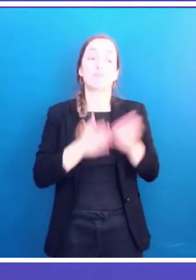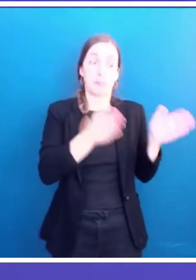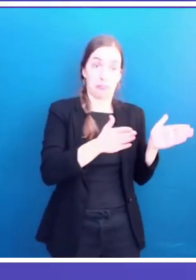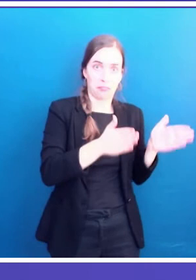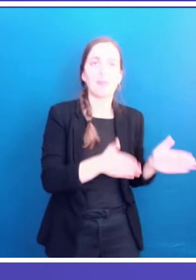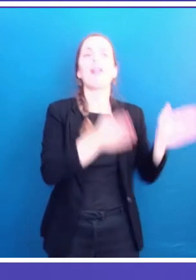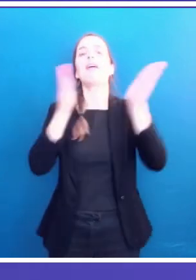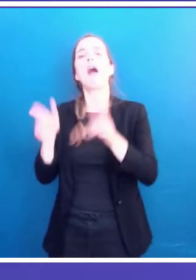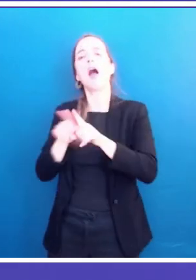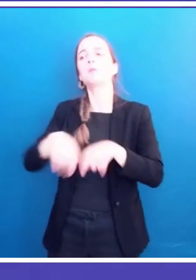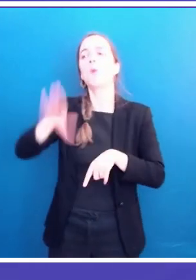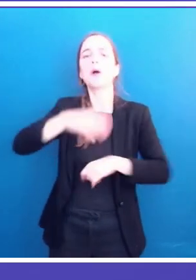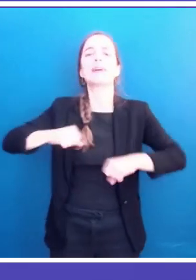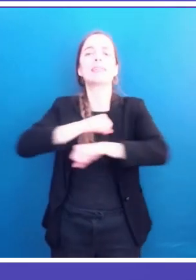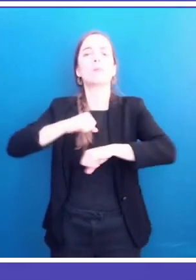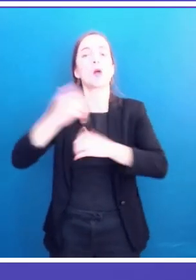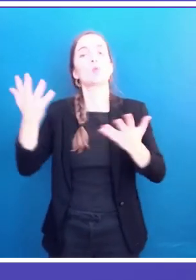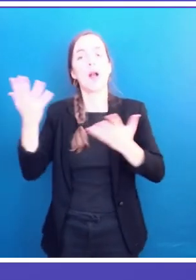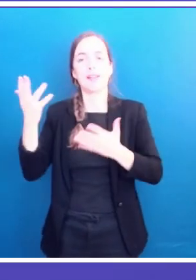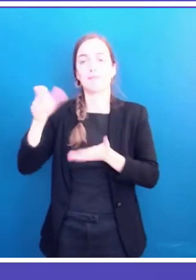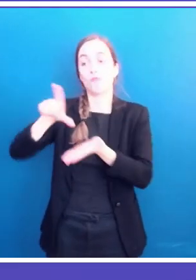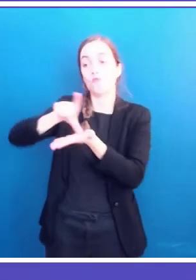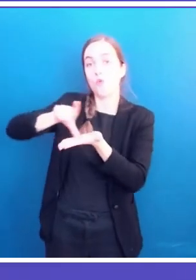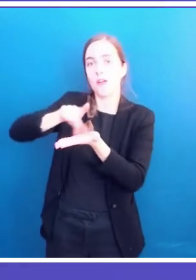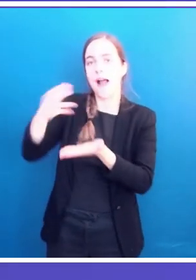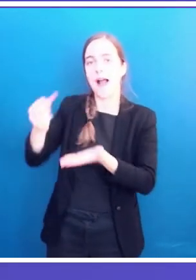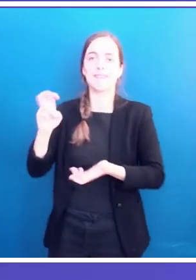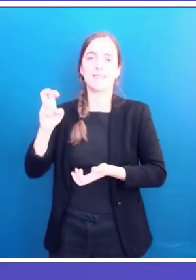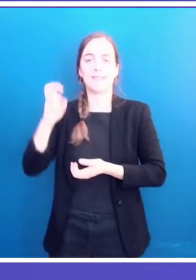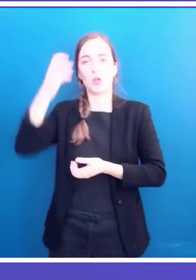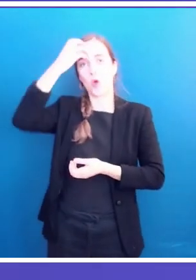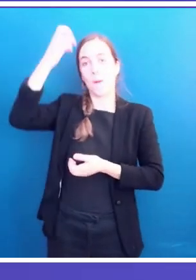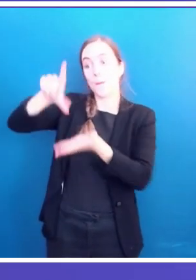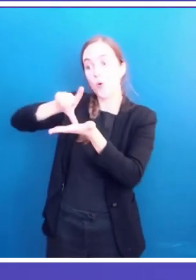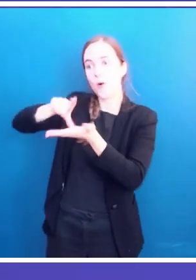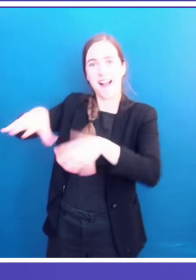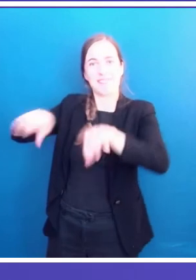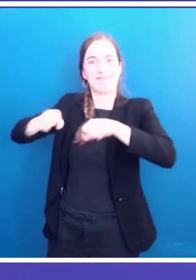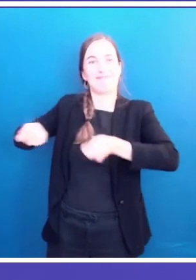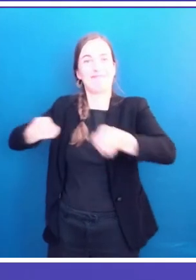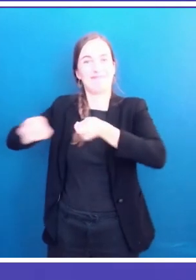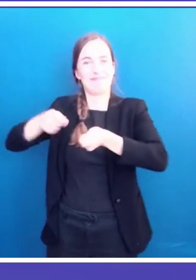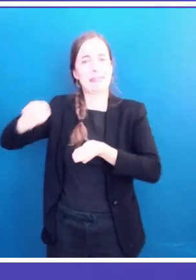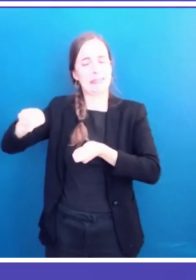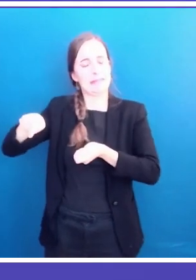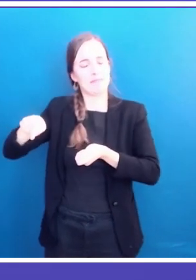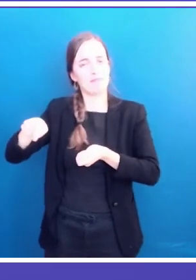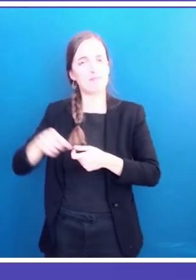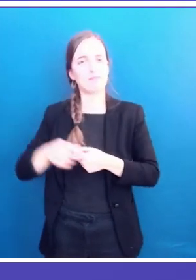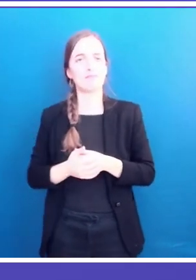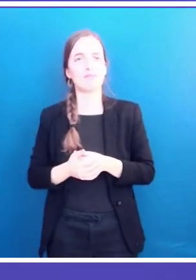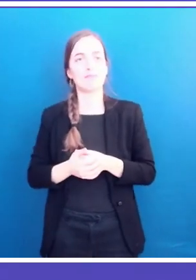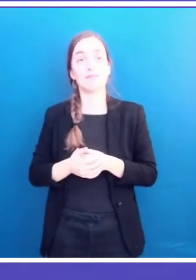الوزارات والهيئات الحكومية في كاتالونيا، إضافة إلى المؤسسات البلدية، وكان لدينا